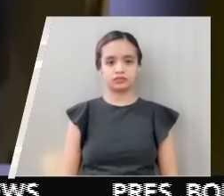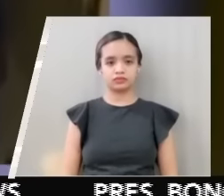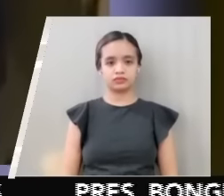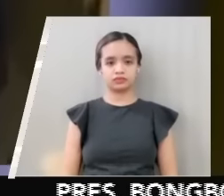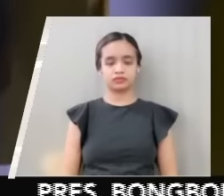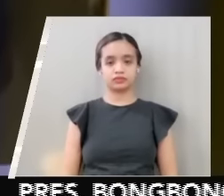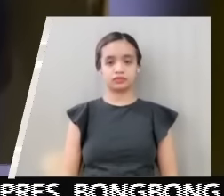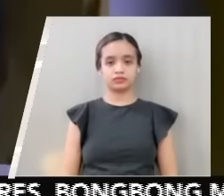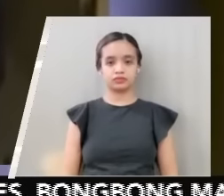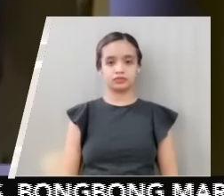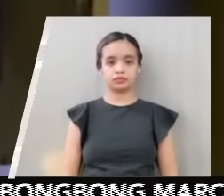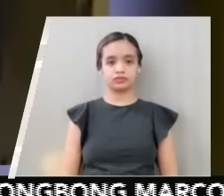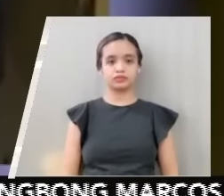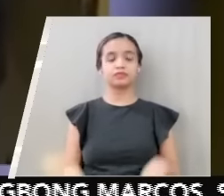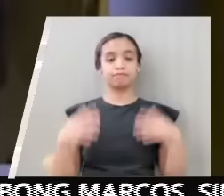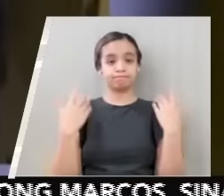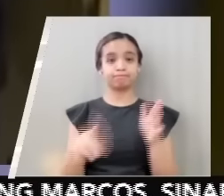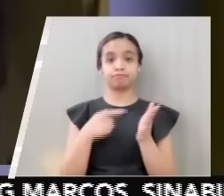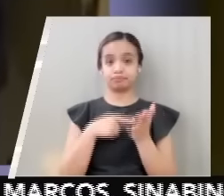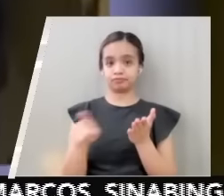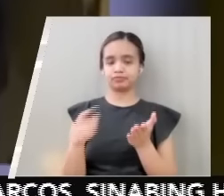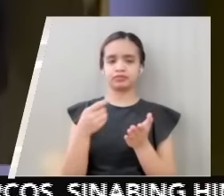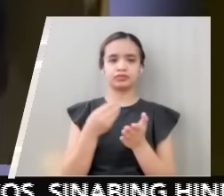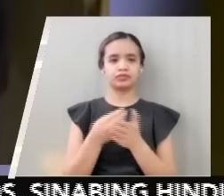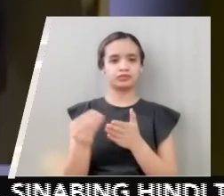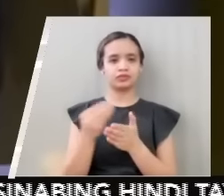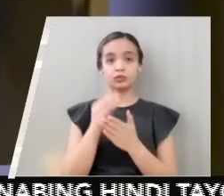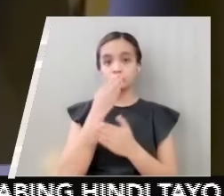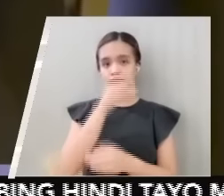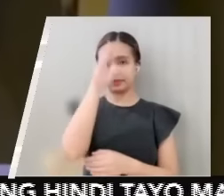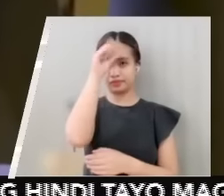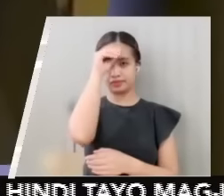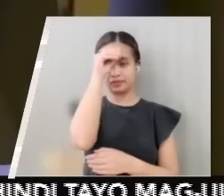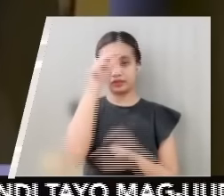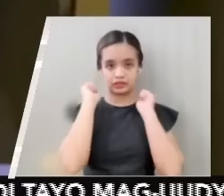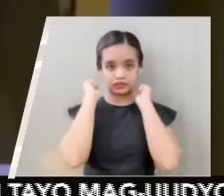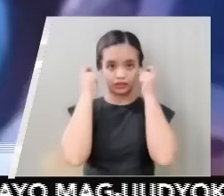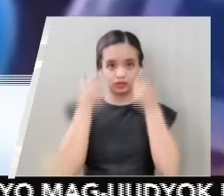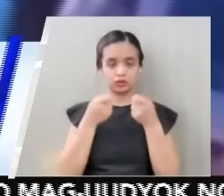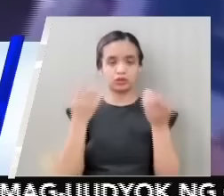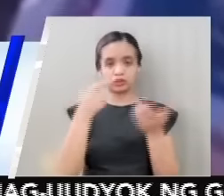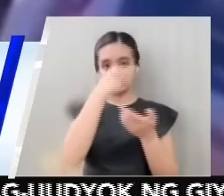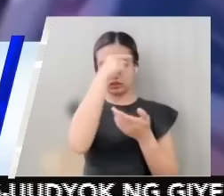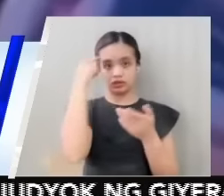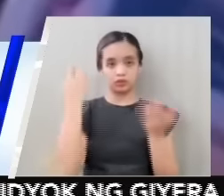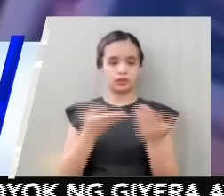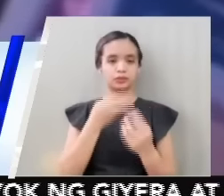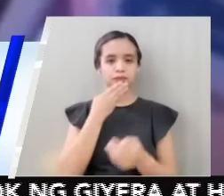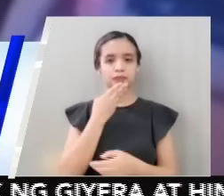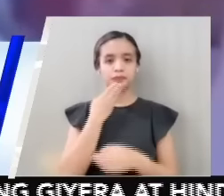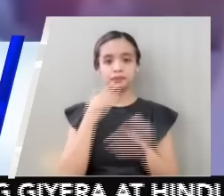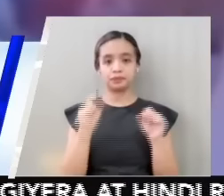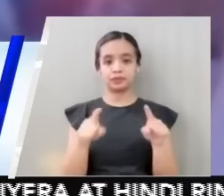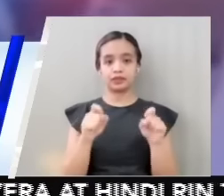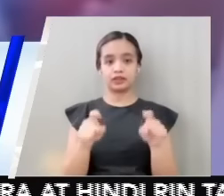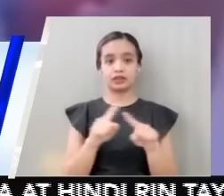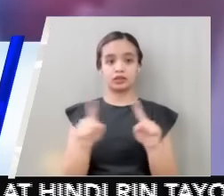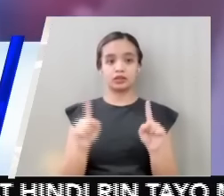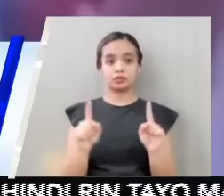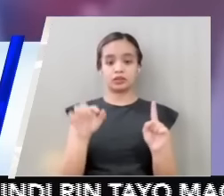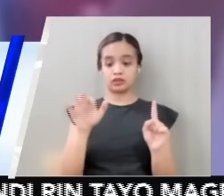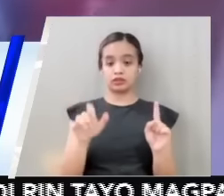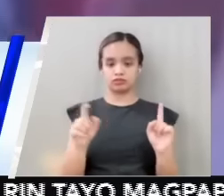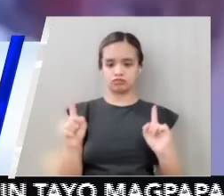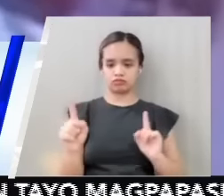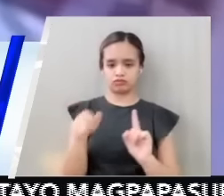Nagbayad pa ng biniling chichirya ang lalaking ito na naka-black hoodie sa isang tindahan sa Bacolod City. Pero nang lapitan ng kahera, tinutukan niya